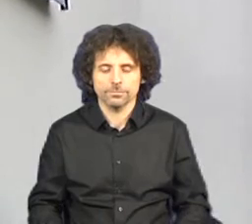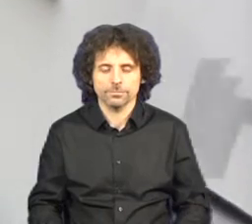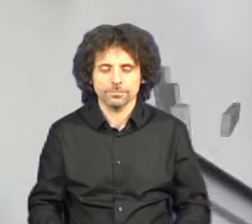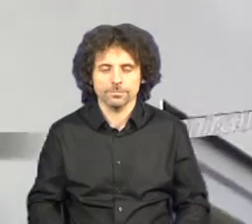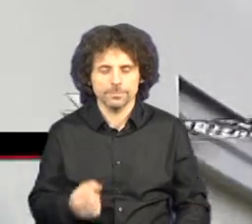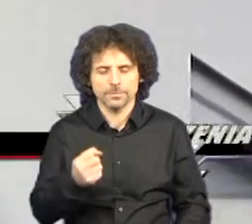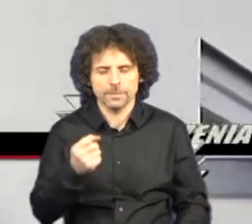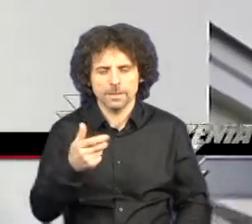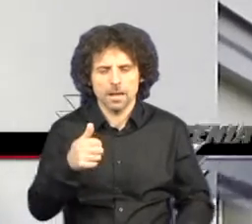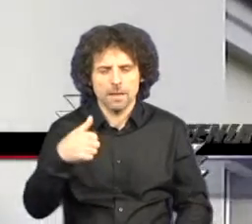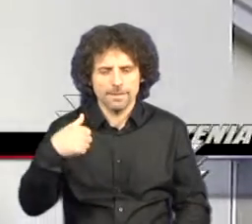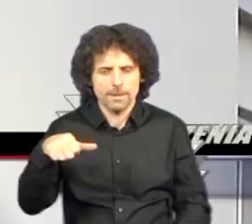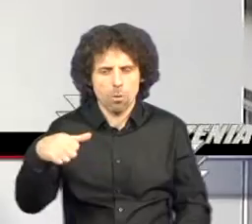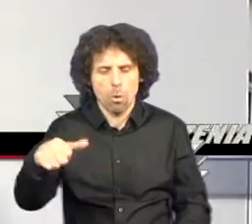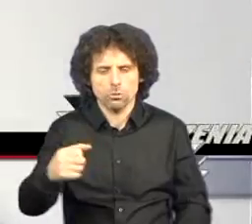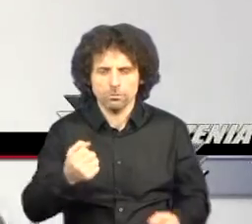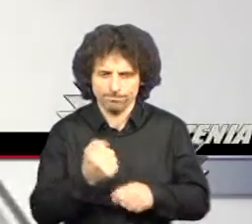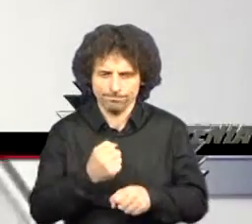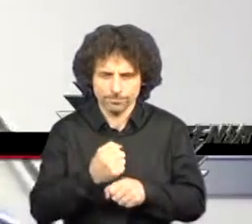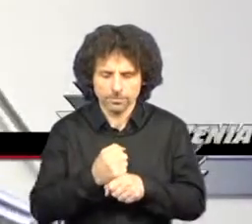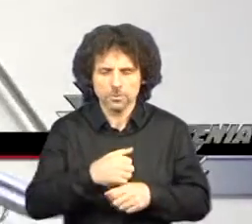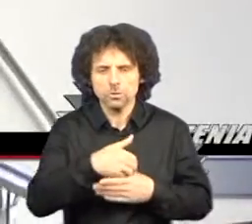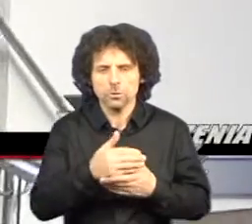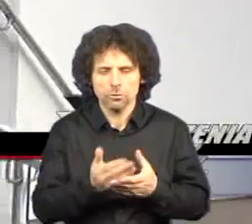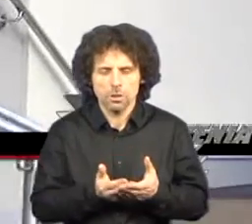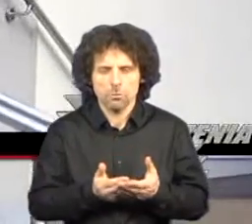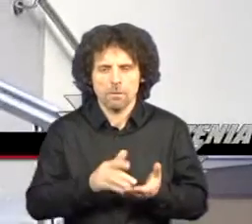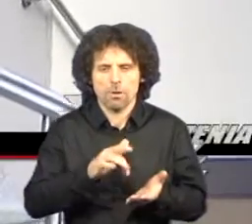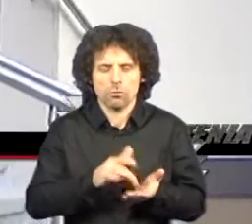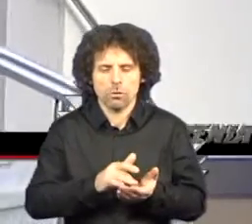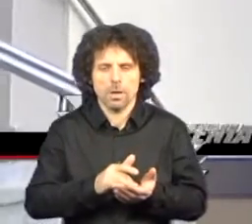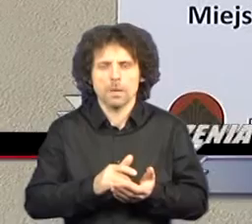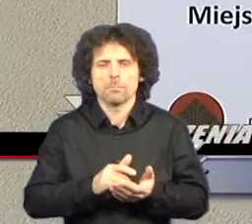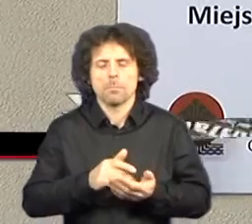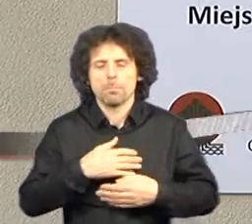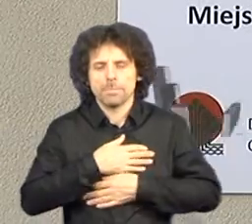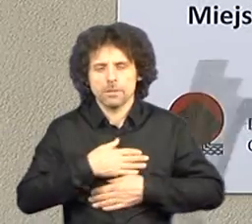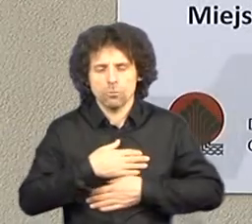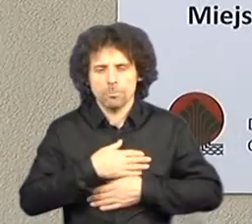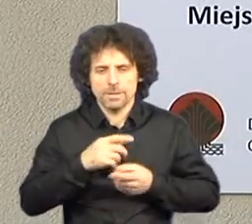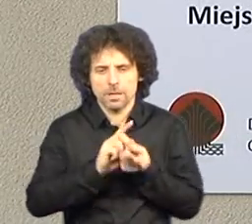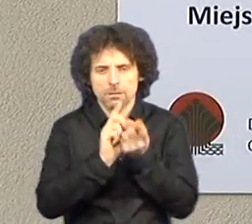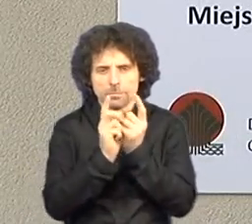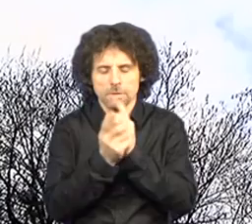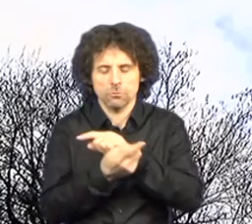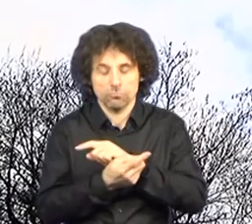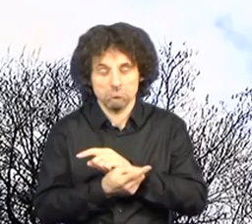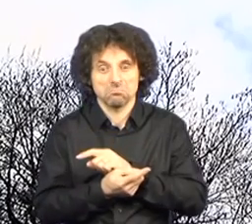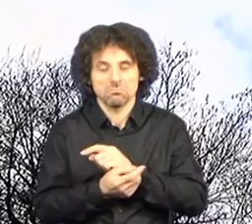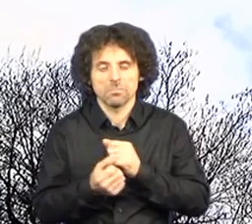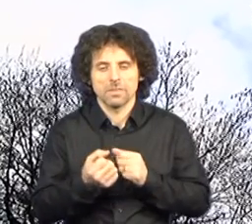Kilka tygodni intensywnych prac i dzielnicowy ośrodek kultury w Biskupicach przy ulicy Kossaka zmienił się nie do poznania.